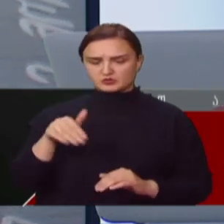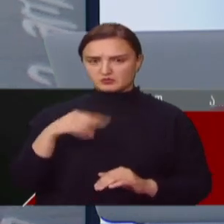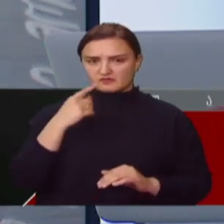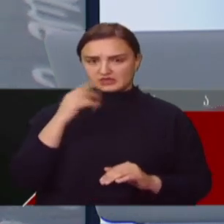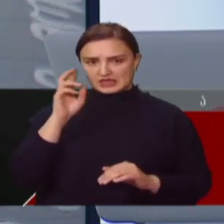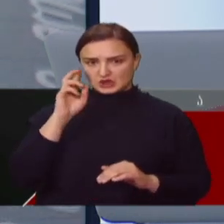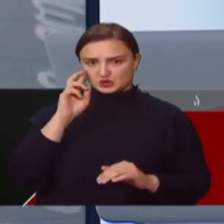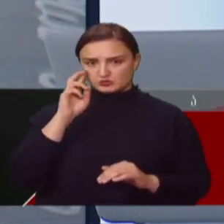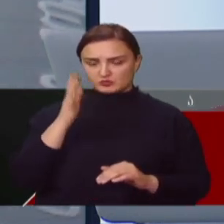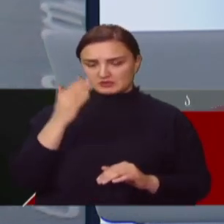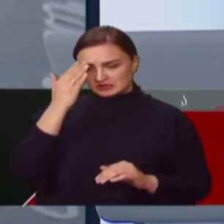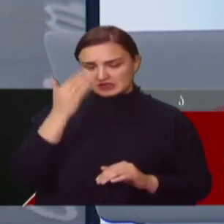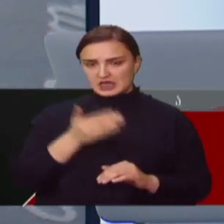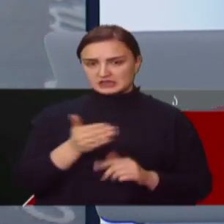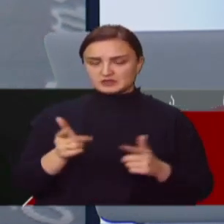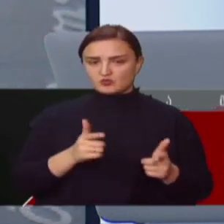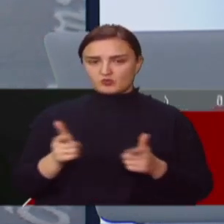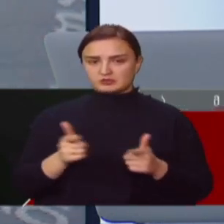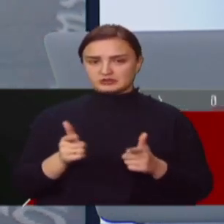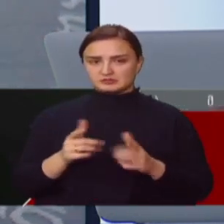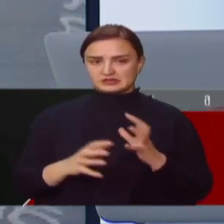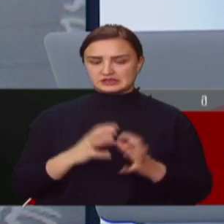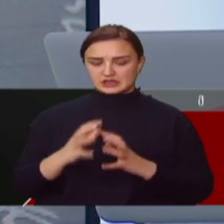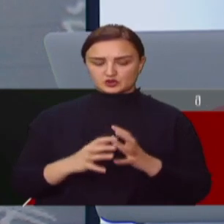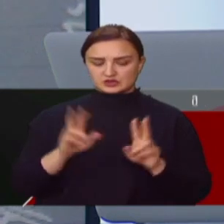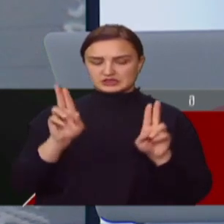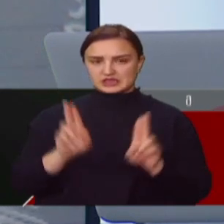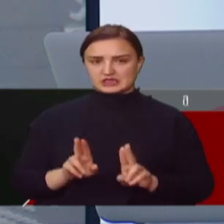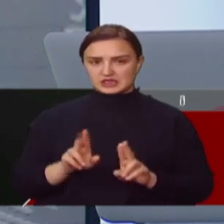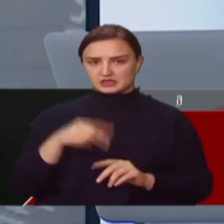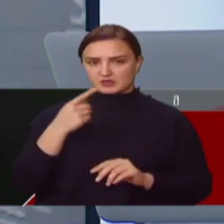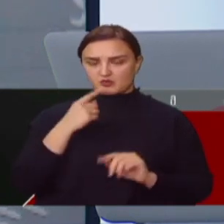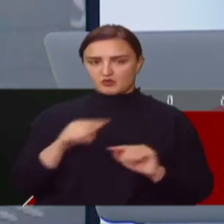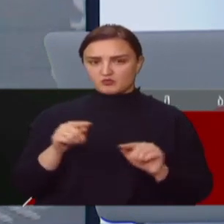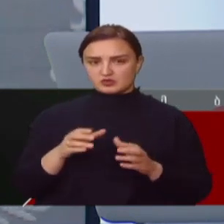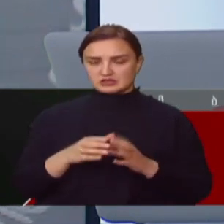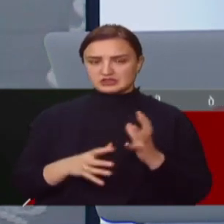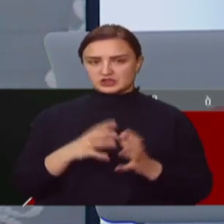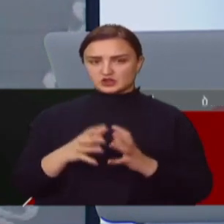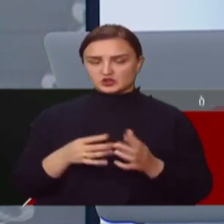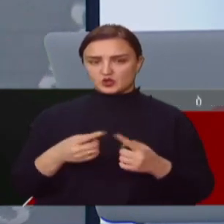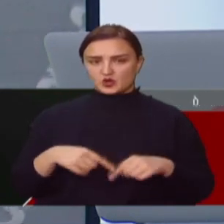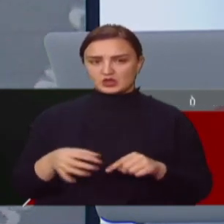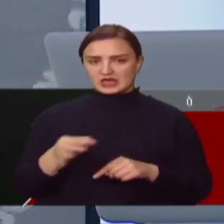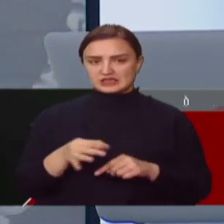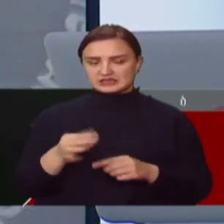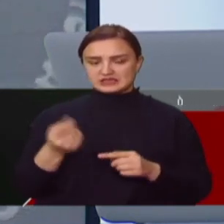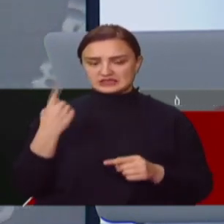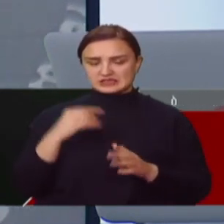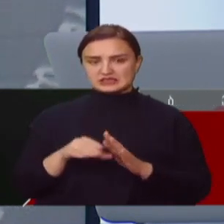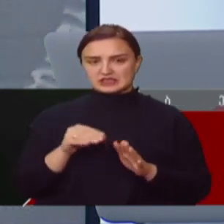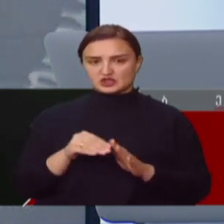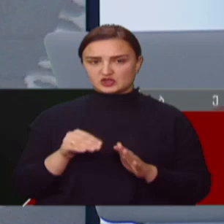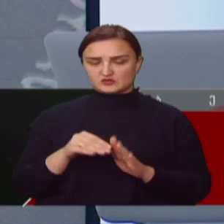miichnebs xelisupleba, romelis amorchevlobis mobilizebas saertashoriso standardat miichnebs da oponentebs saertashoriso organizatsiebis